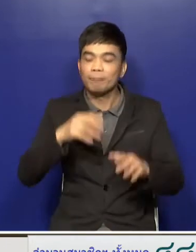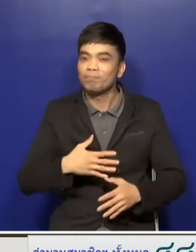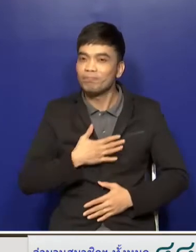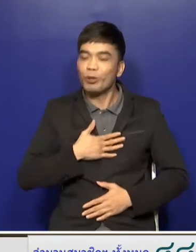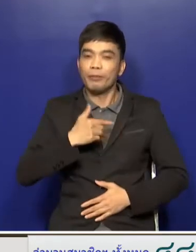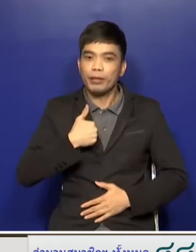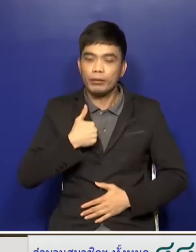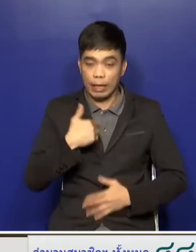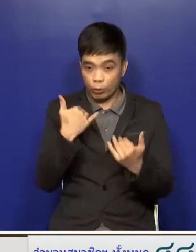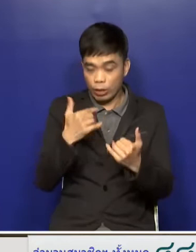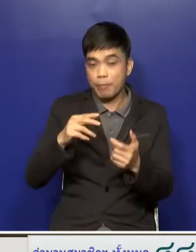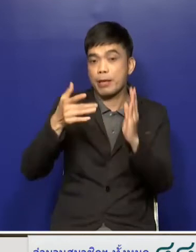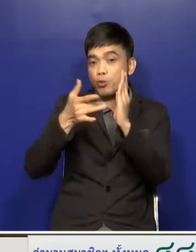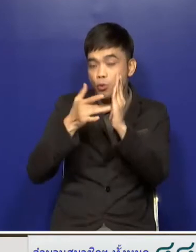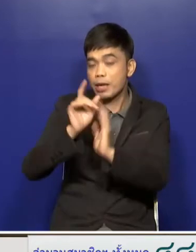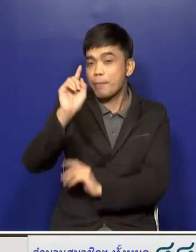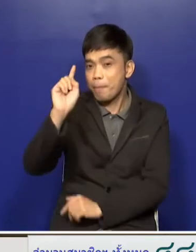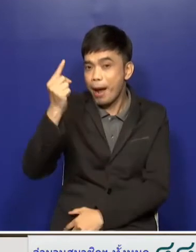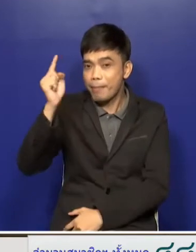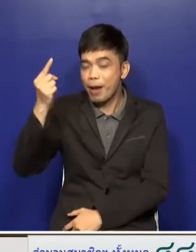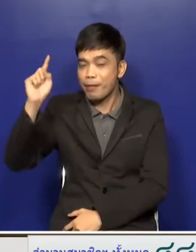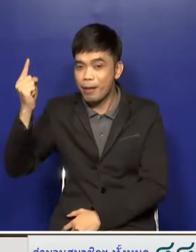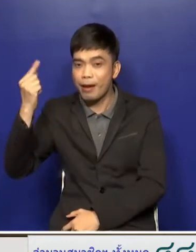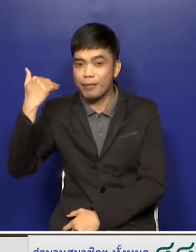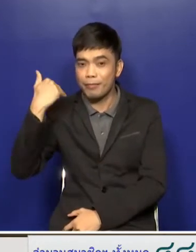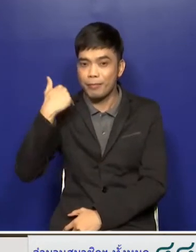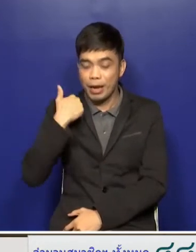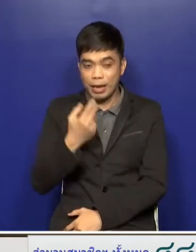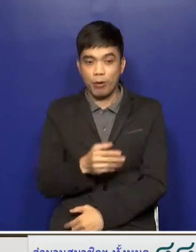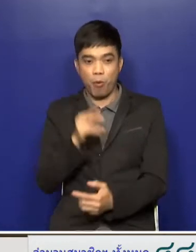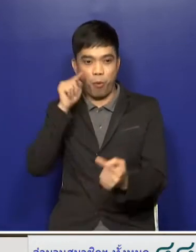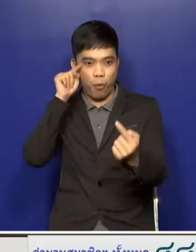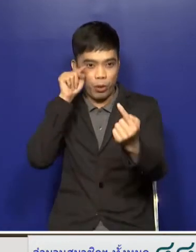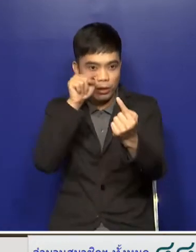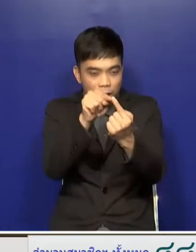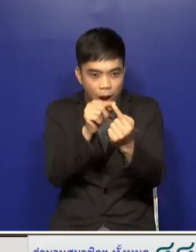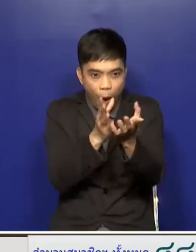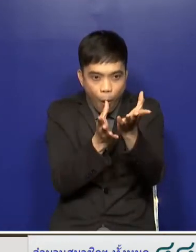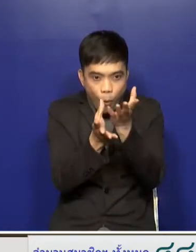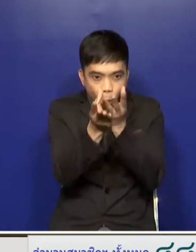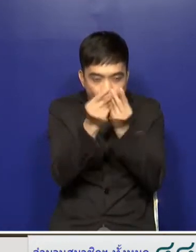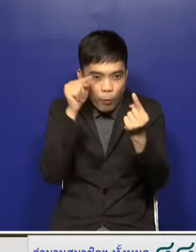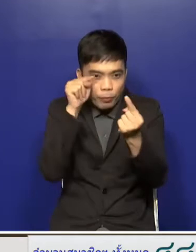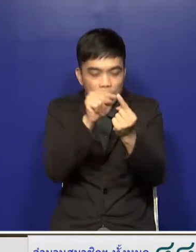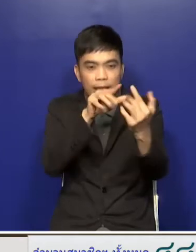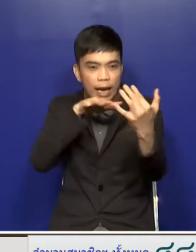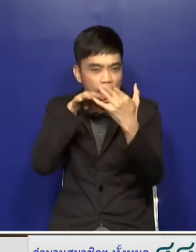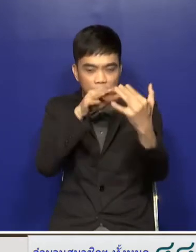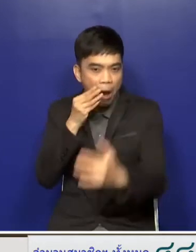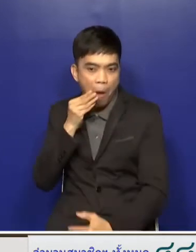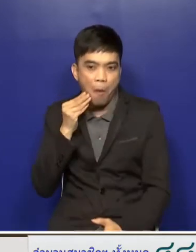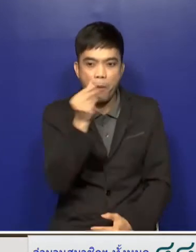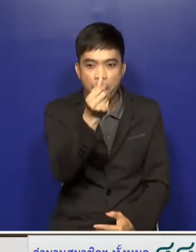เข้ามาบวกพระหนวกันทำให้เกิดการเข้าถึงการสื่อสารที่รดเร็วสมัยก่อน